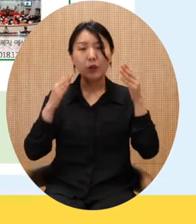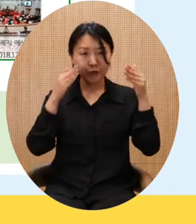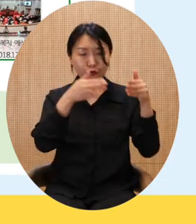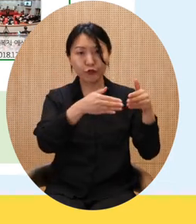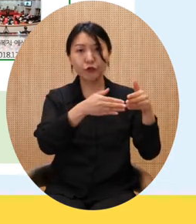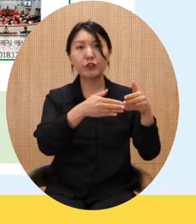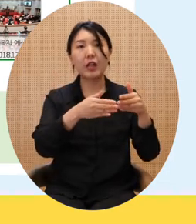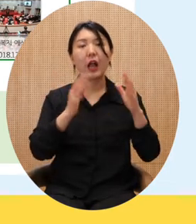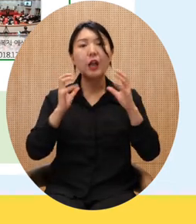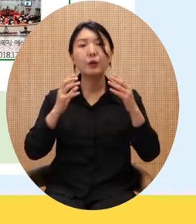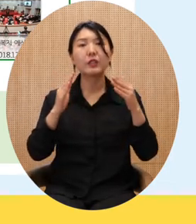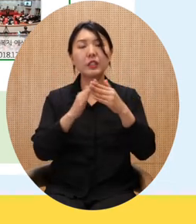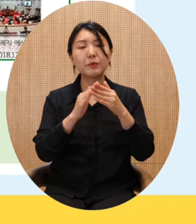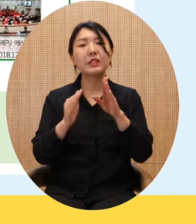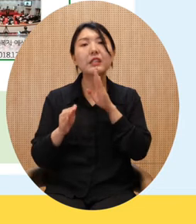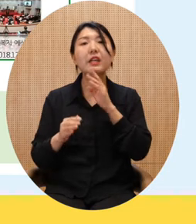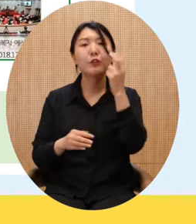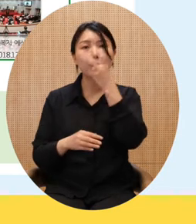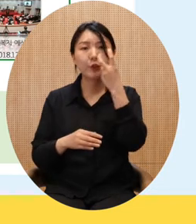아동 주거 실태조사를